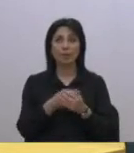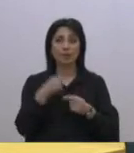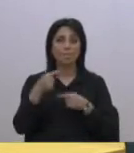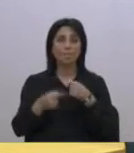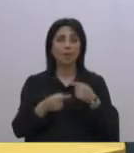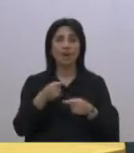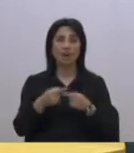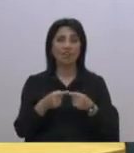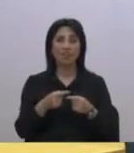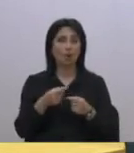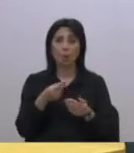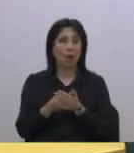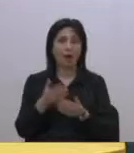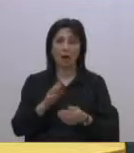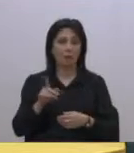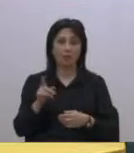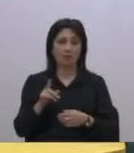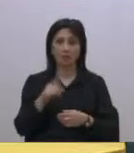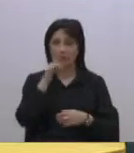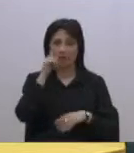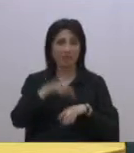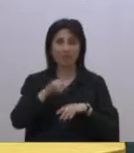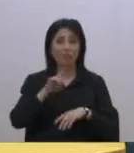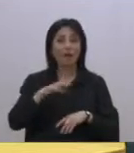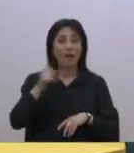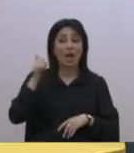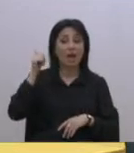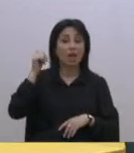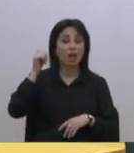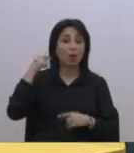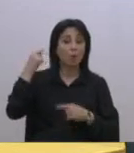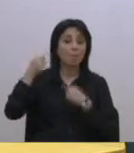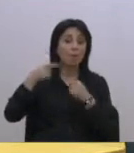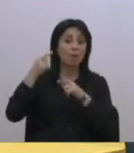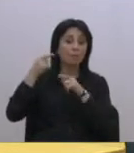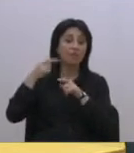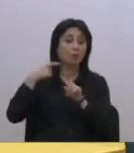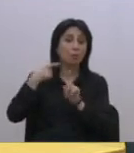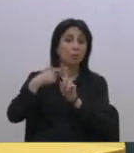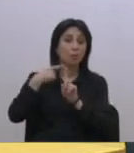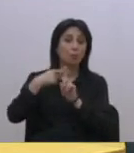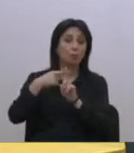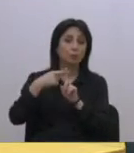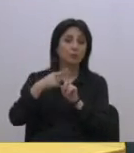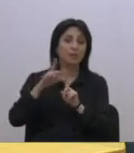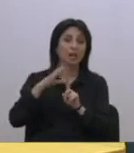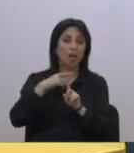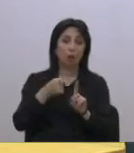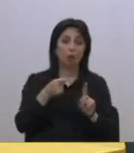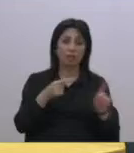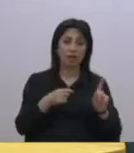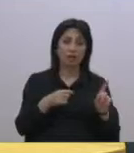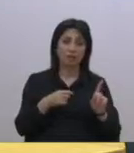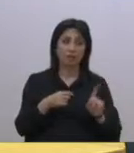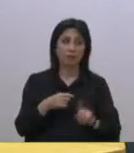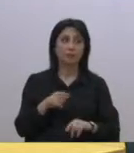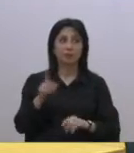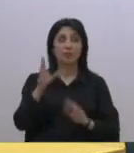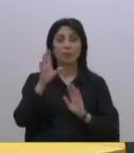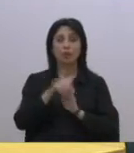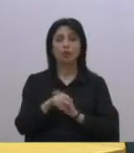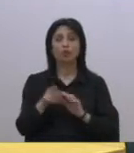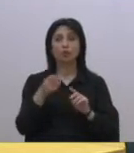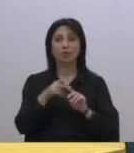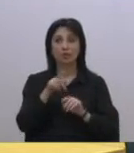მემკვიდრეობას არაფასებს. ვერ ხვდება რა იყო ამ მემკვიდრეობაში პოზიტიური და რა იყო ნეგატიური. მათ შორის ის,